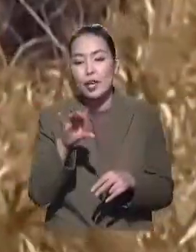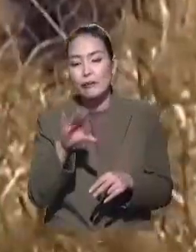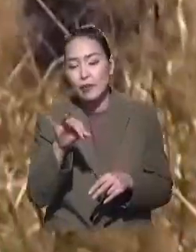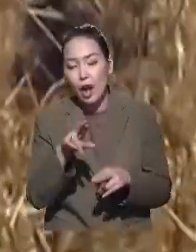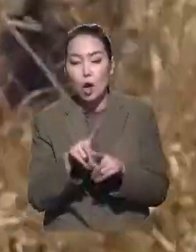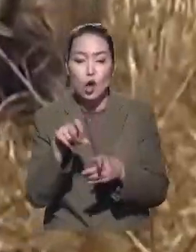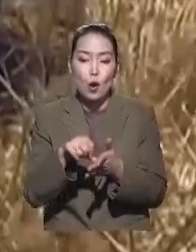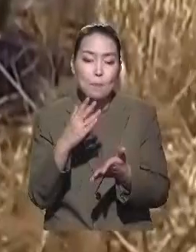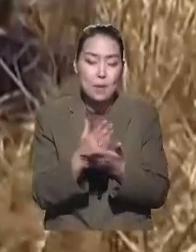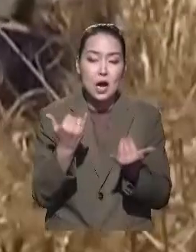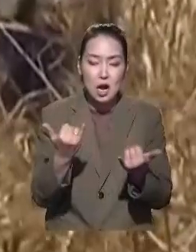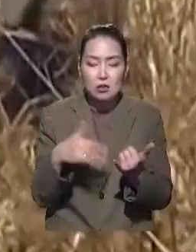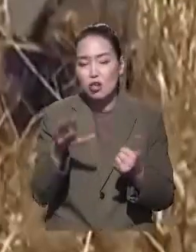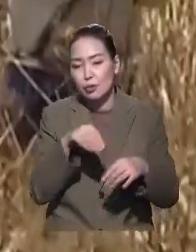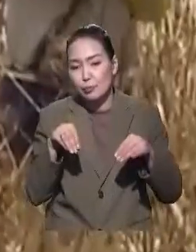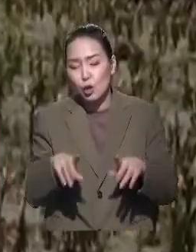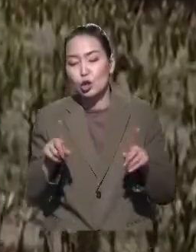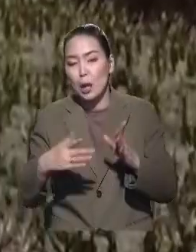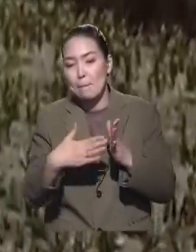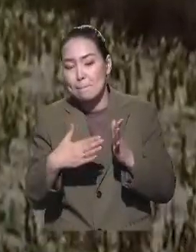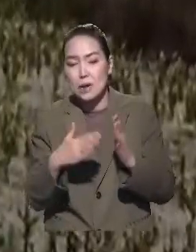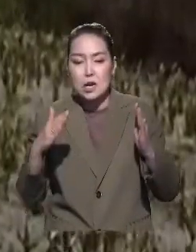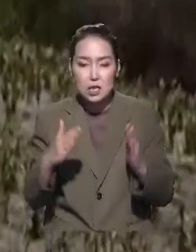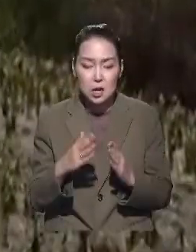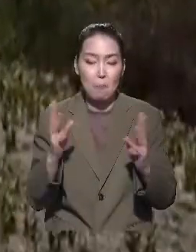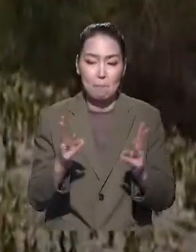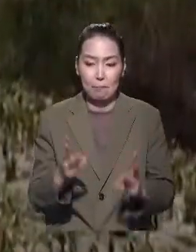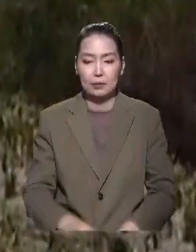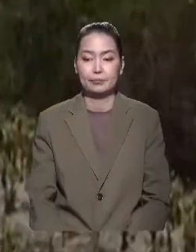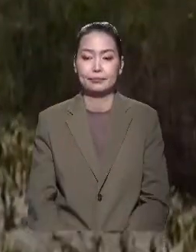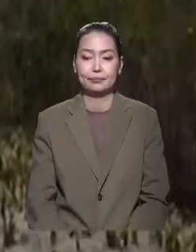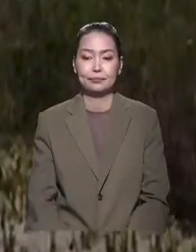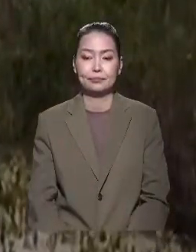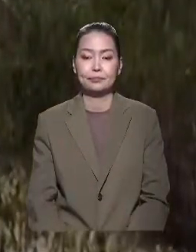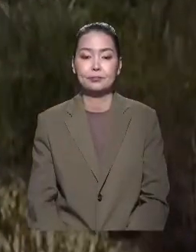этих странах предпринимаются меры, чтобы минимизировать масштабы. Дана Ермак, Астана, Таймс.